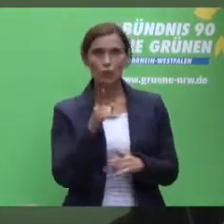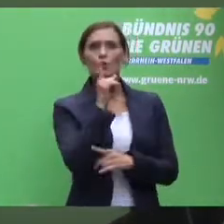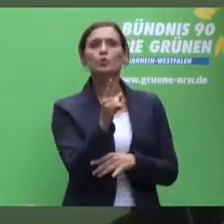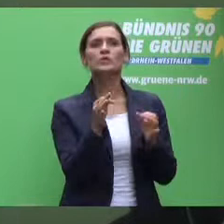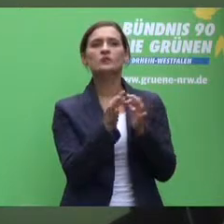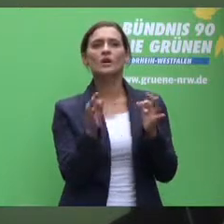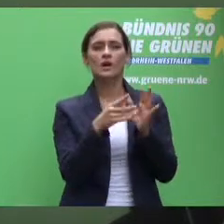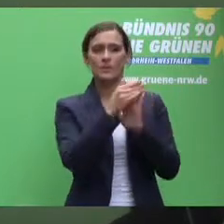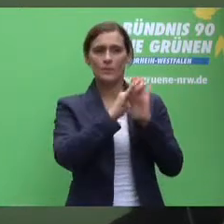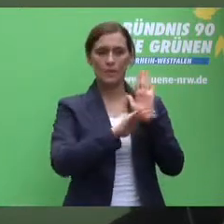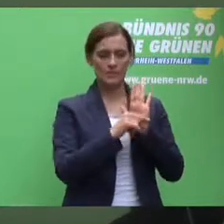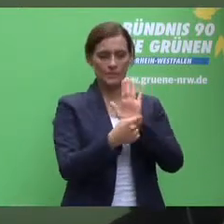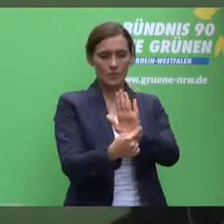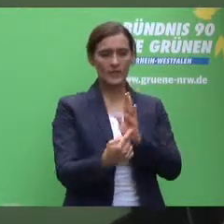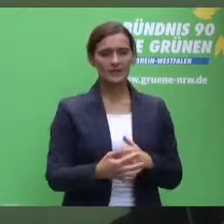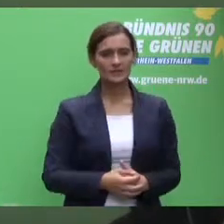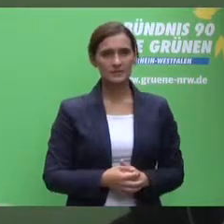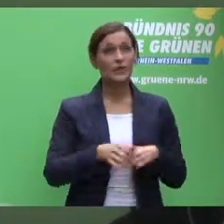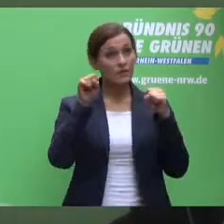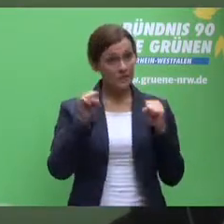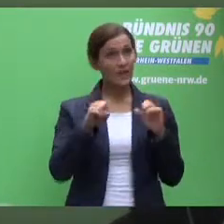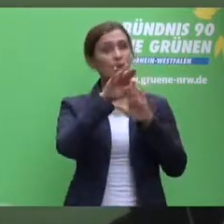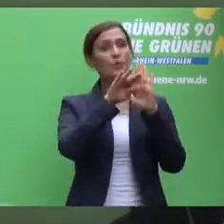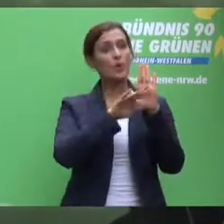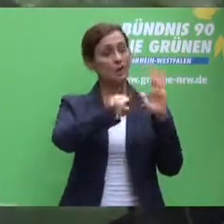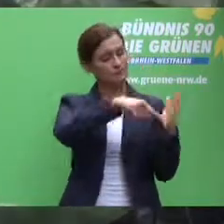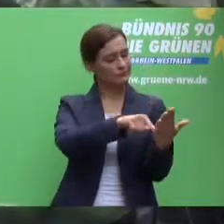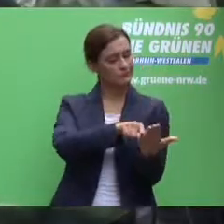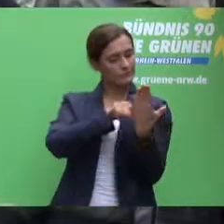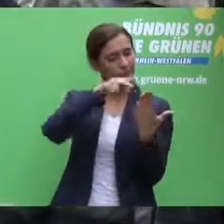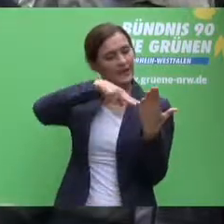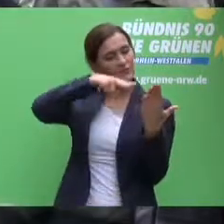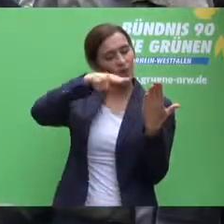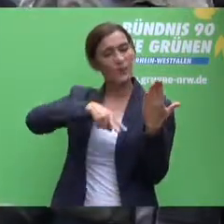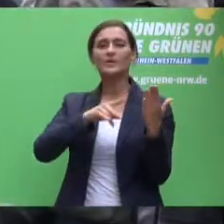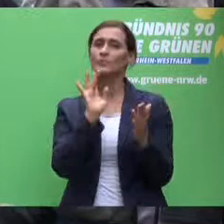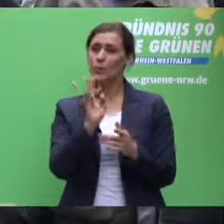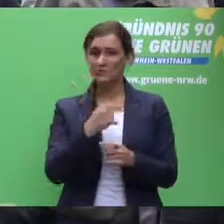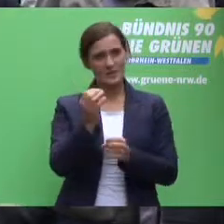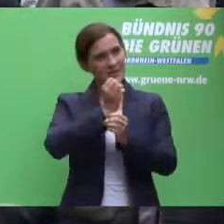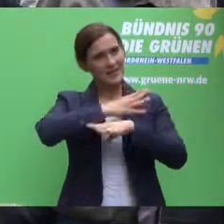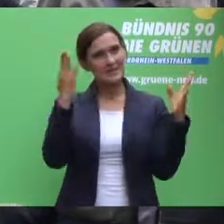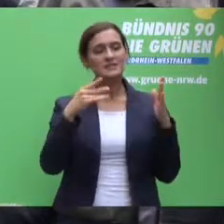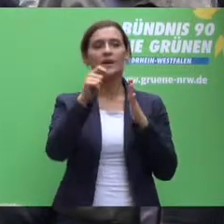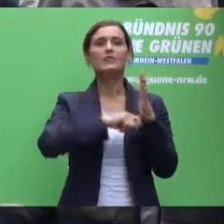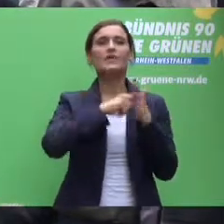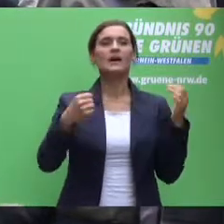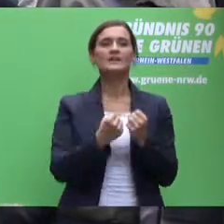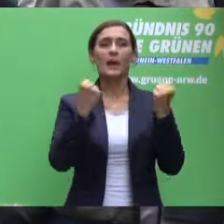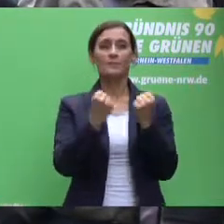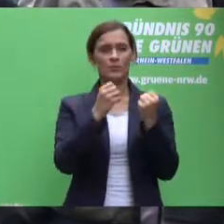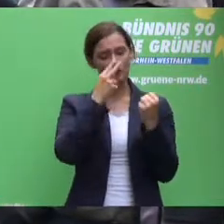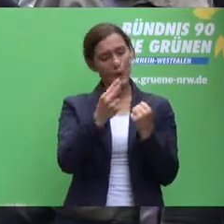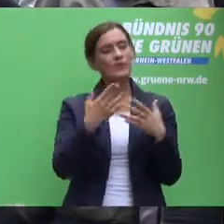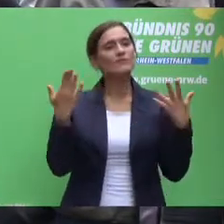Nun gucken wir uns das Programm doch mal an, damit auch hier im Wahlkampf klar wird, zu welchen Dingen man sich unterscheidet und wo